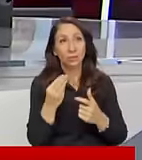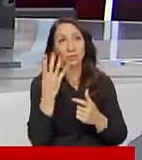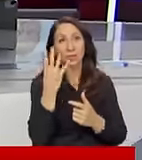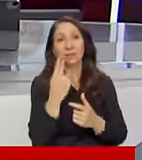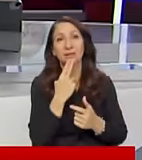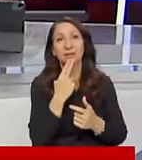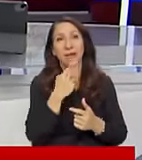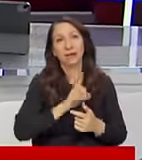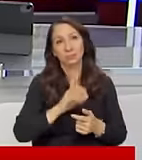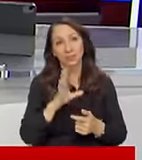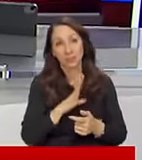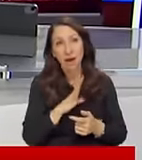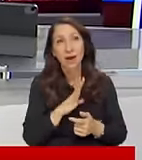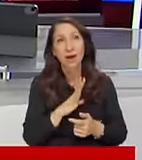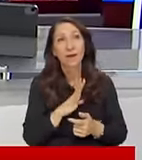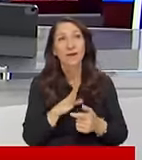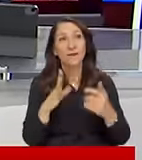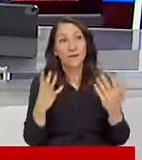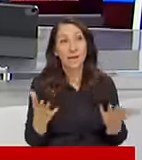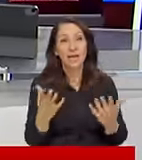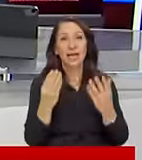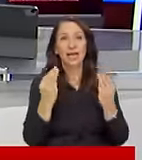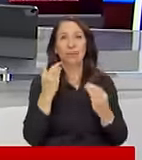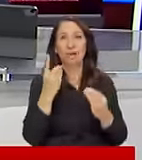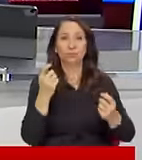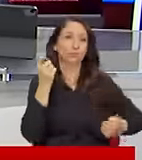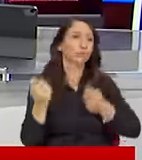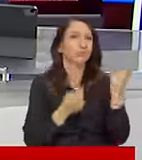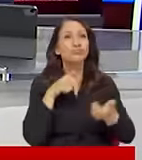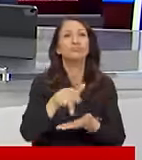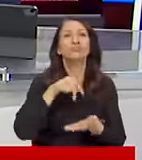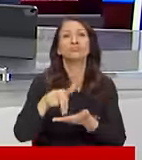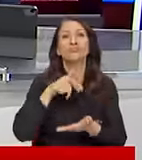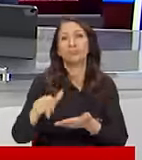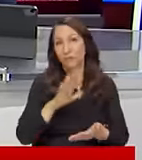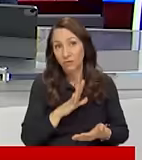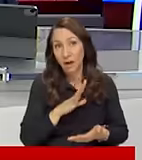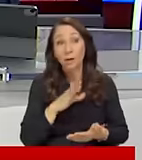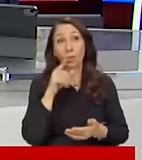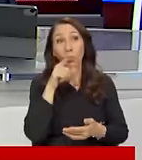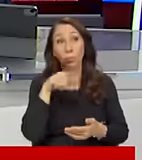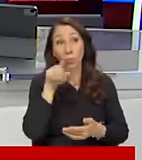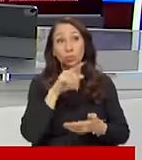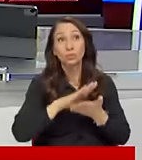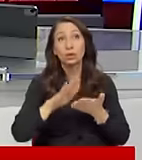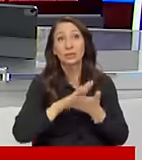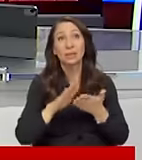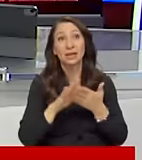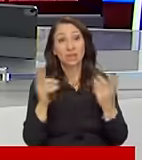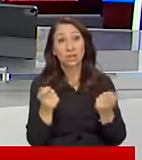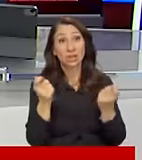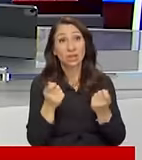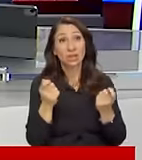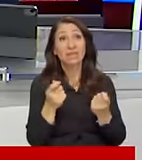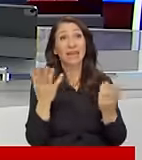4 kadın adayımız var ve iyi de bir efor ortaya koydular. Bunu düzeltme gayretimiz